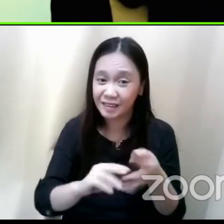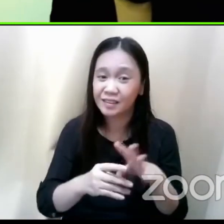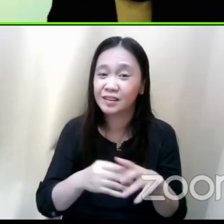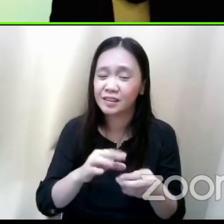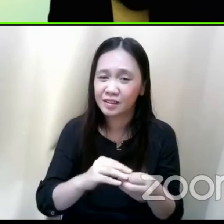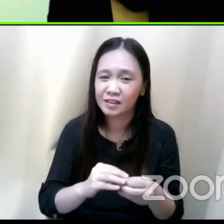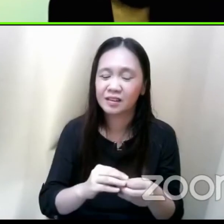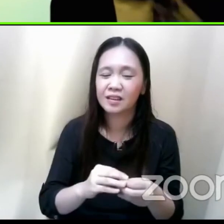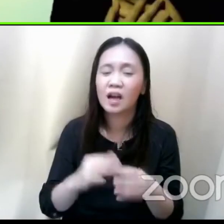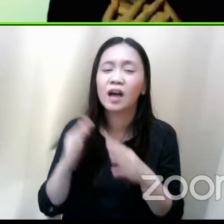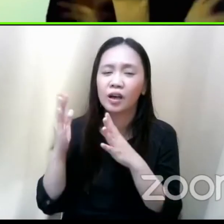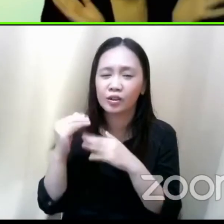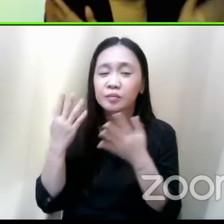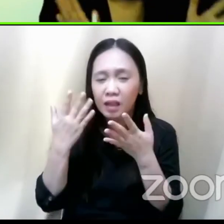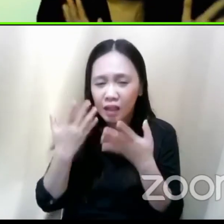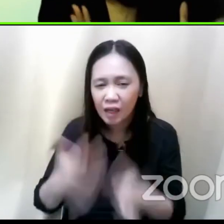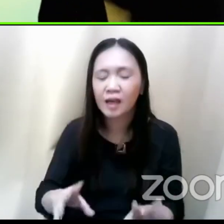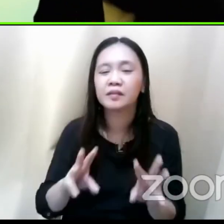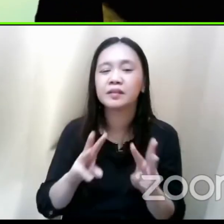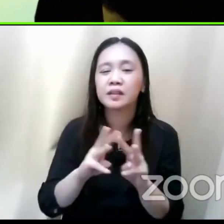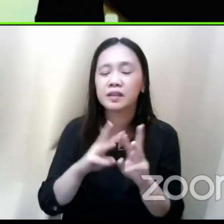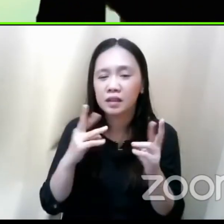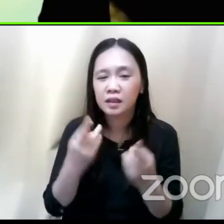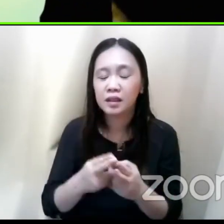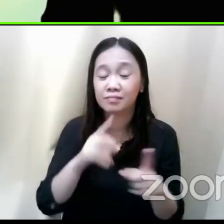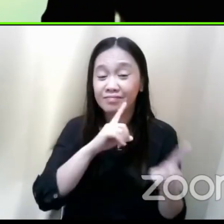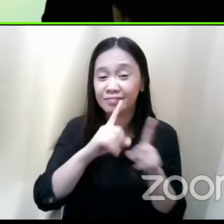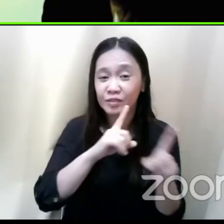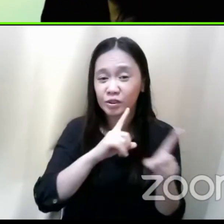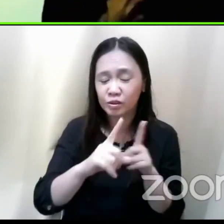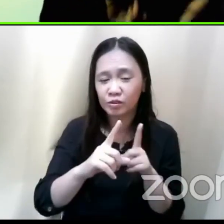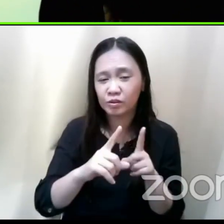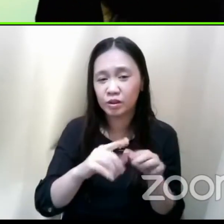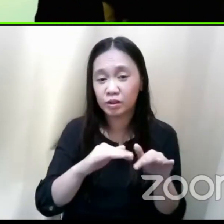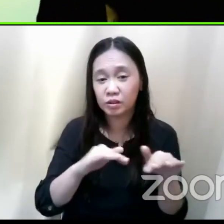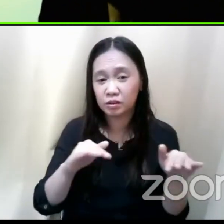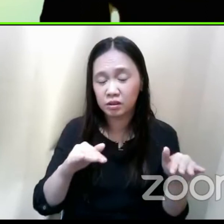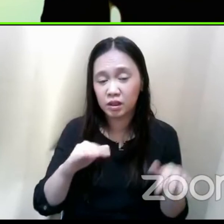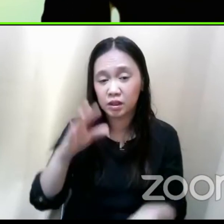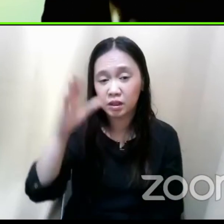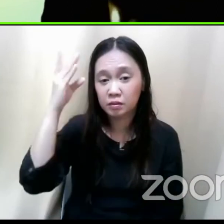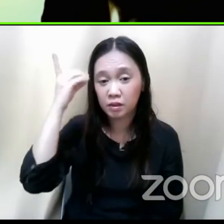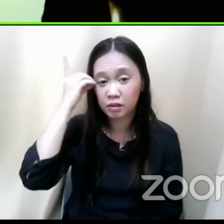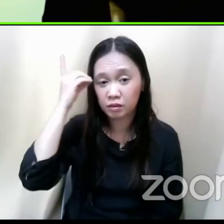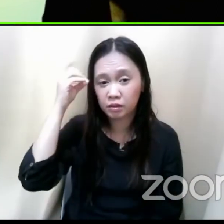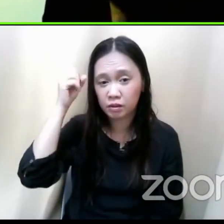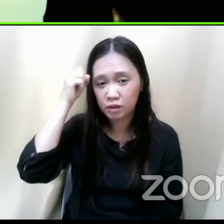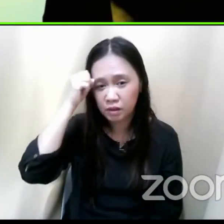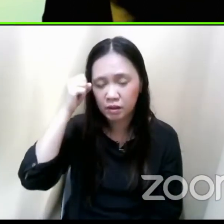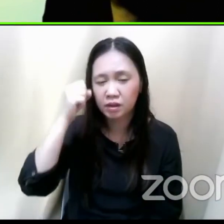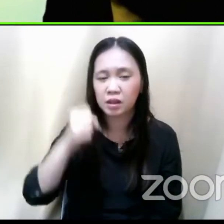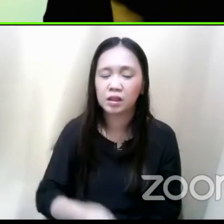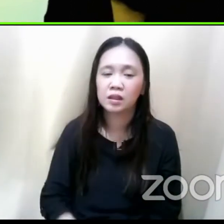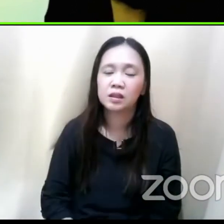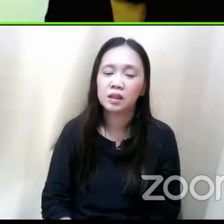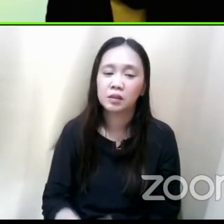po nitong webinar natin, makausap nyo na po ulit yung anak nyo na may Down syndrome, tapos paunti-unti, maturuan nyo rin po siya kung saan